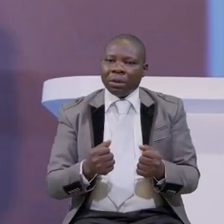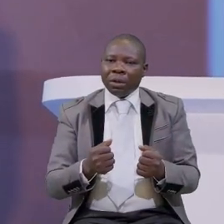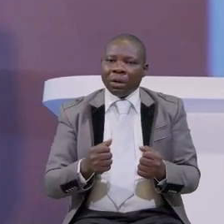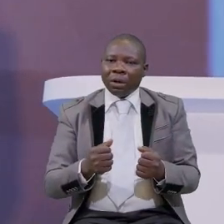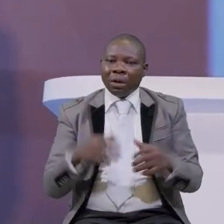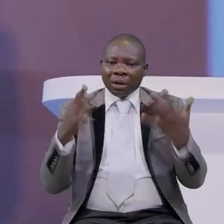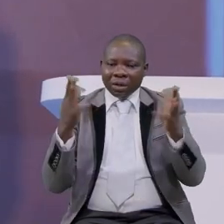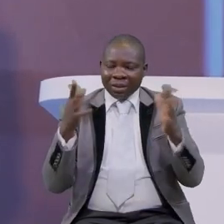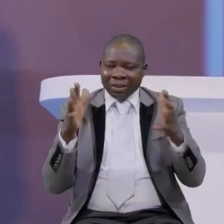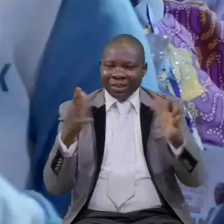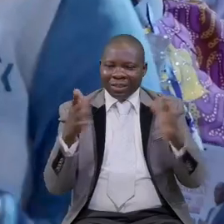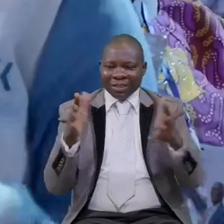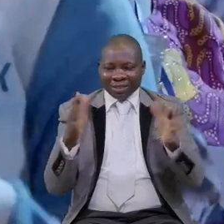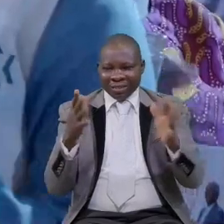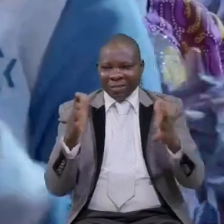Où sont vos mains?